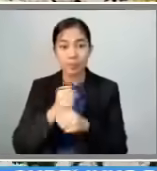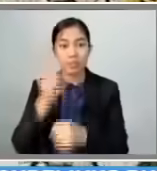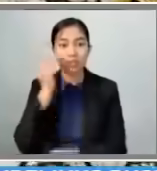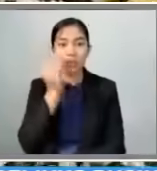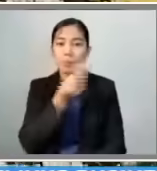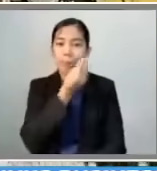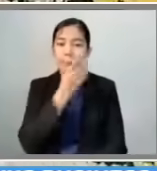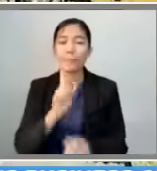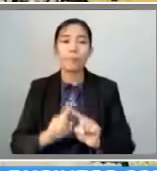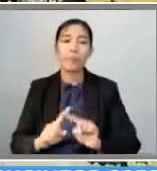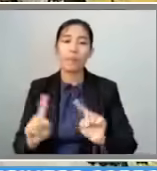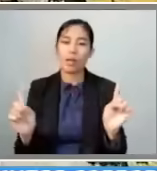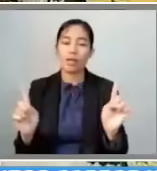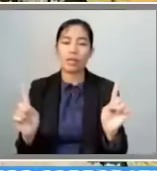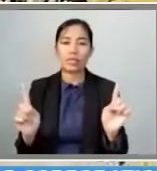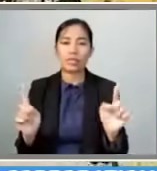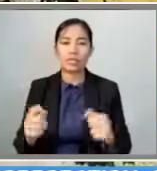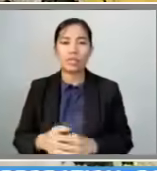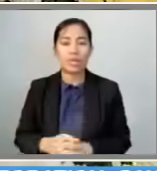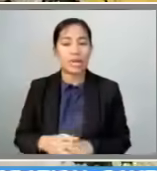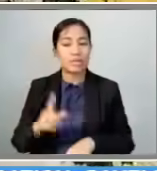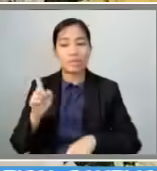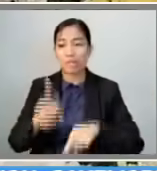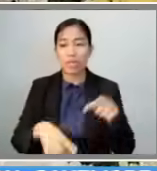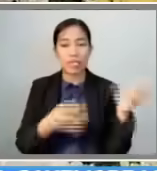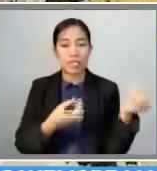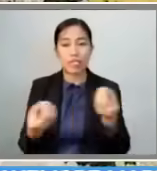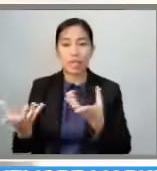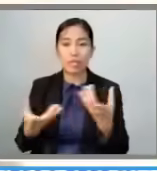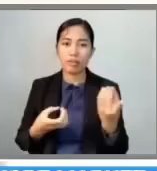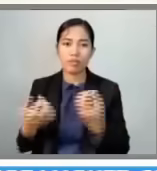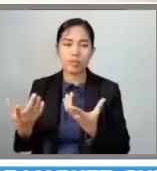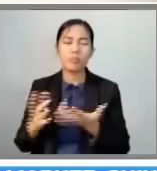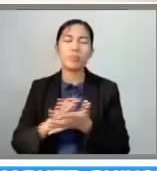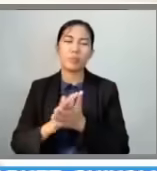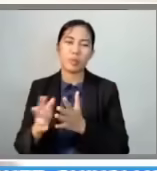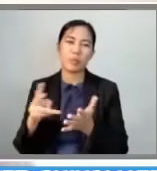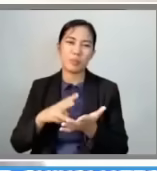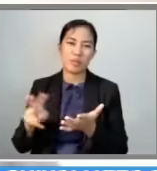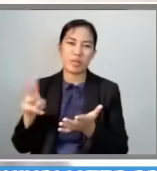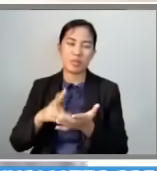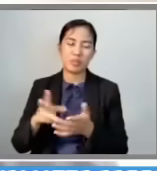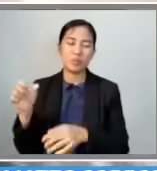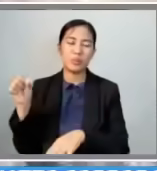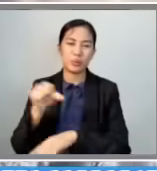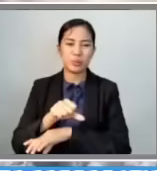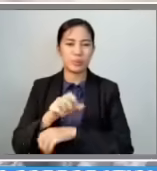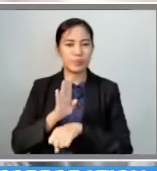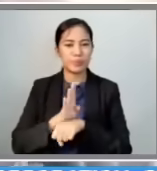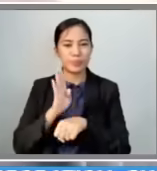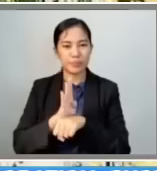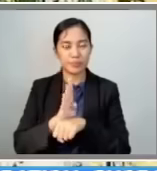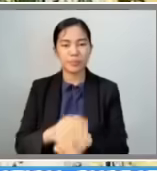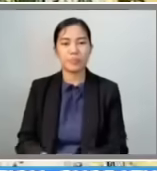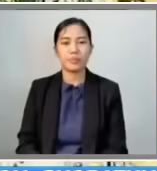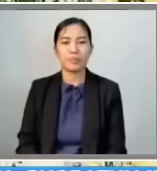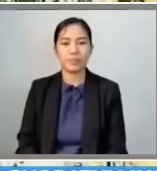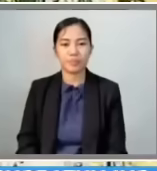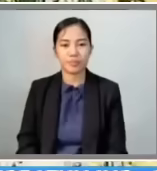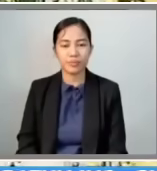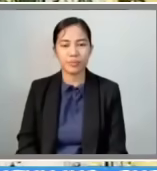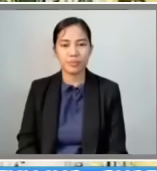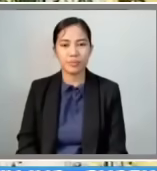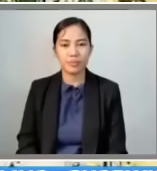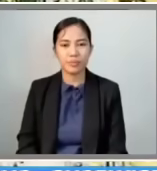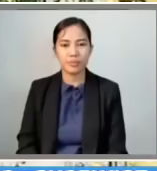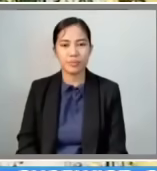silang paraan ng pagta-transport nito. Kaya naman nalulugi sila. Last month yung yung daanan ng Kinon kasi